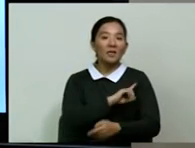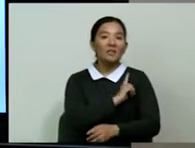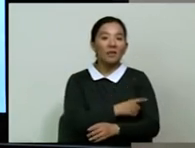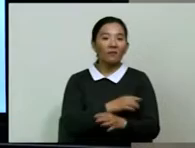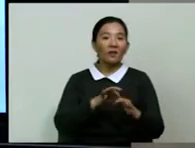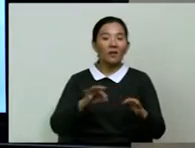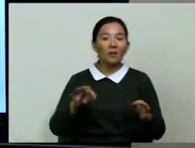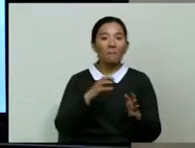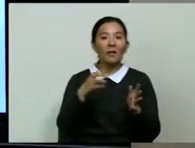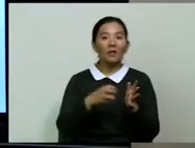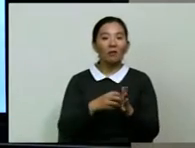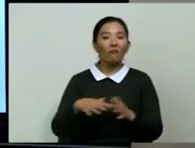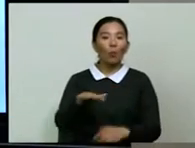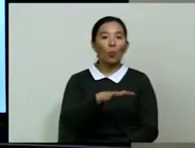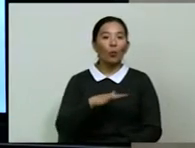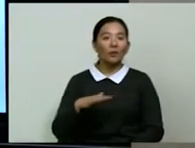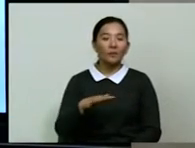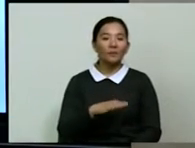линии магнитного поля.